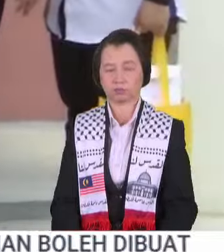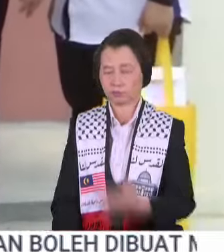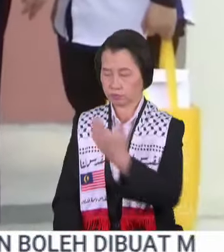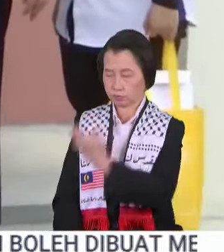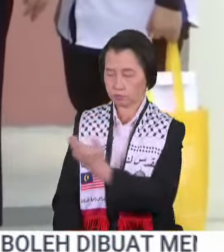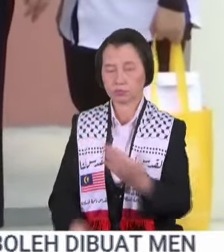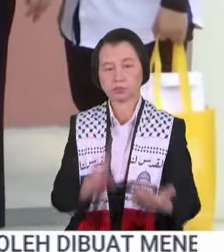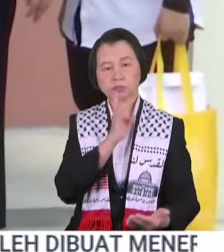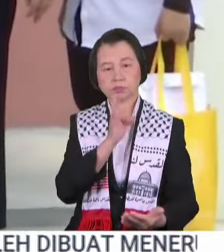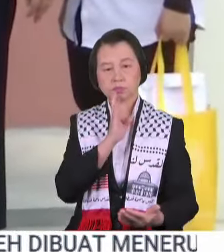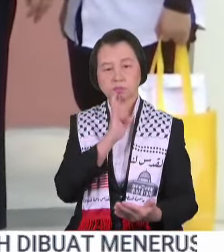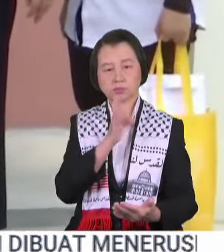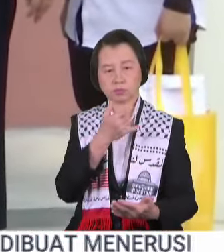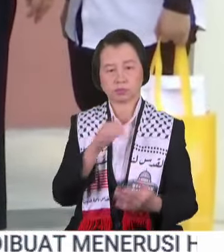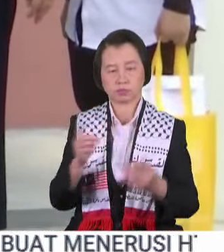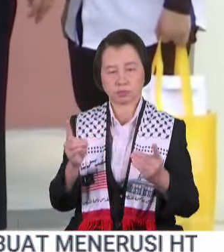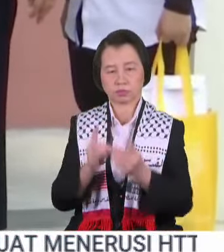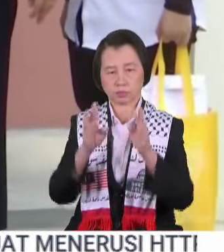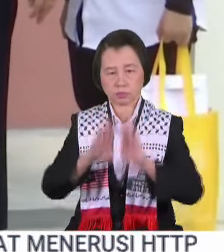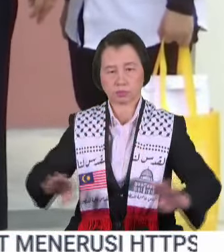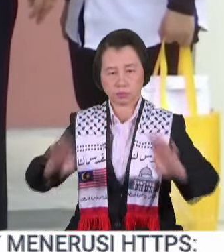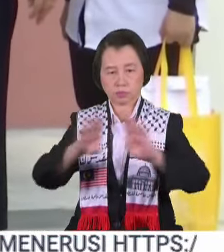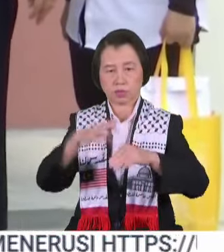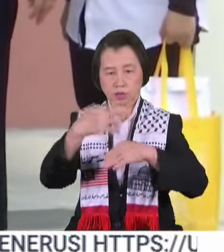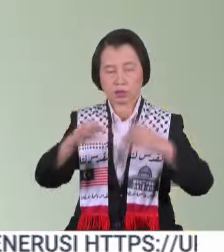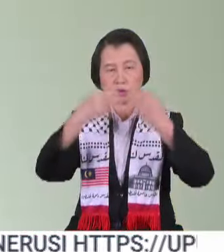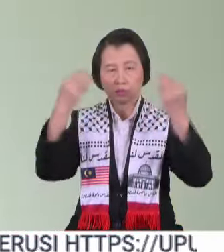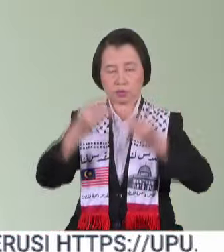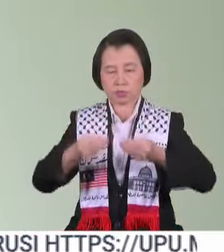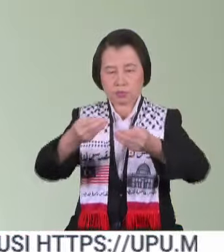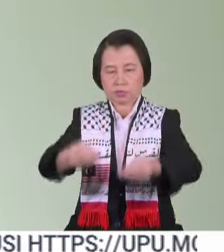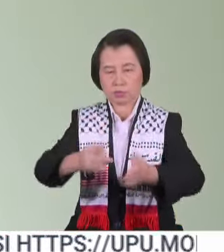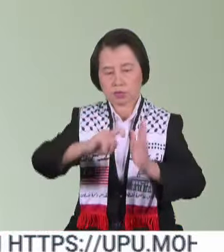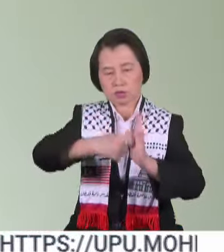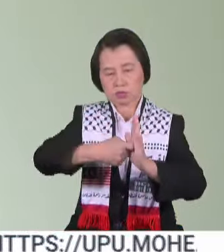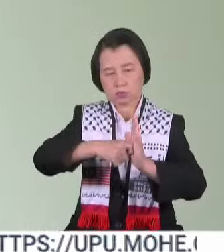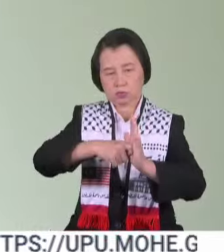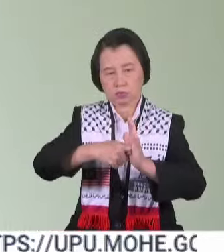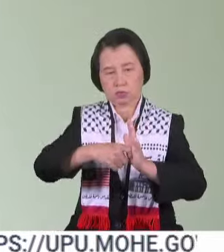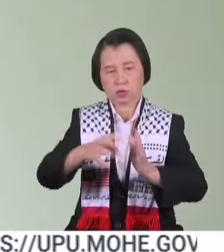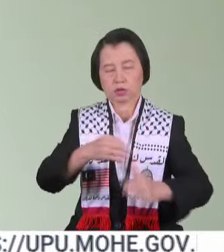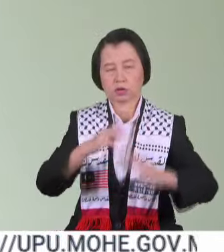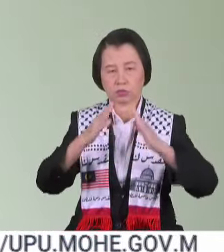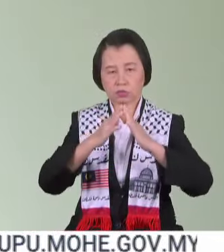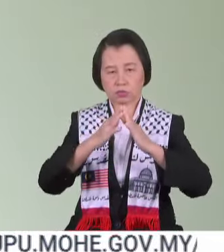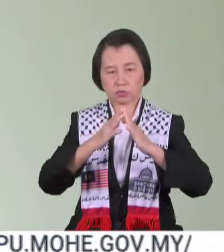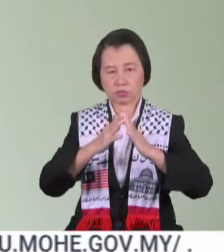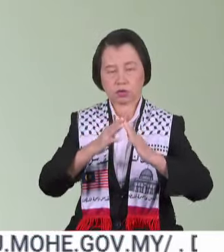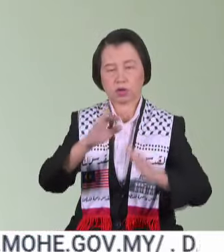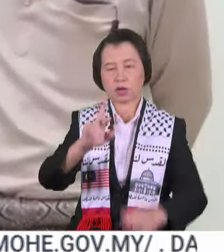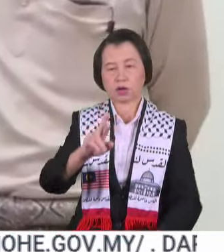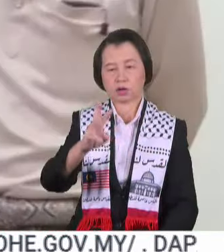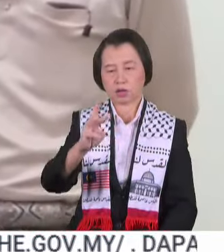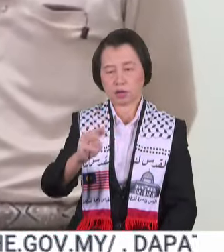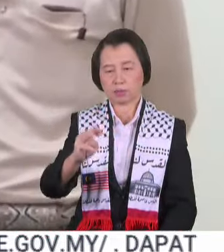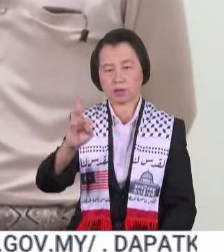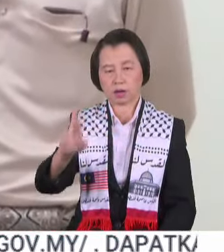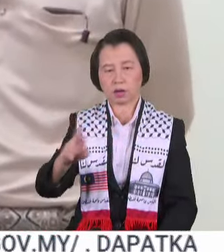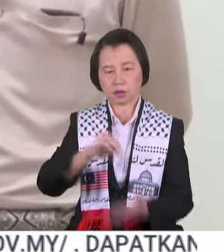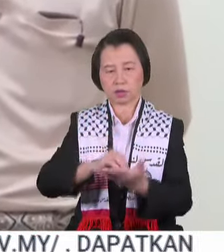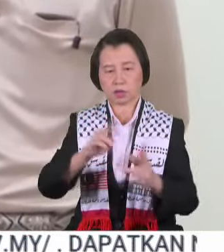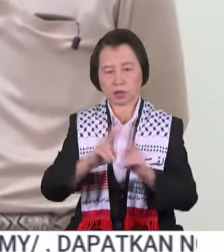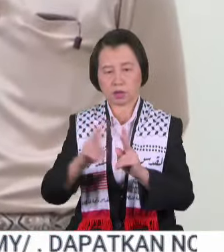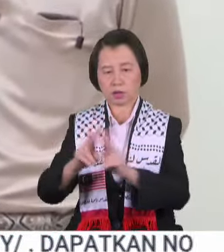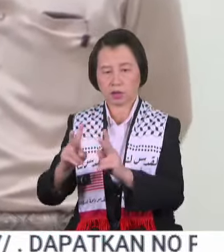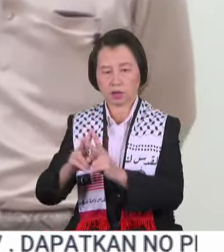Beliau berkata demikian ketika ditemui pemberita selepas majlis penyerahan kunci dan inden Rumah Mesra Rakyat RMR di